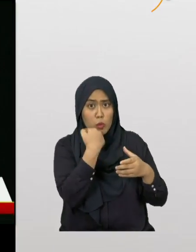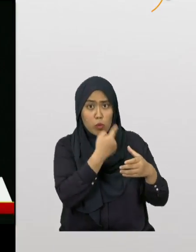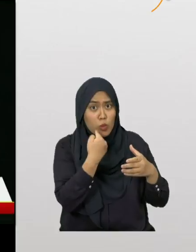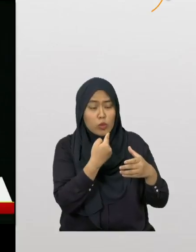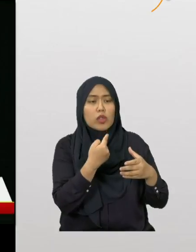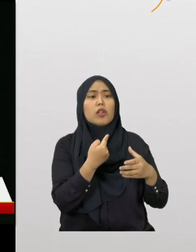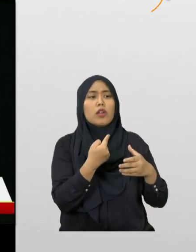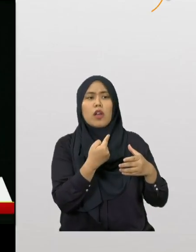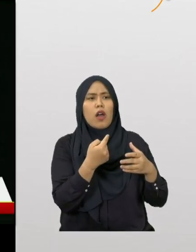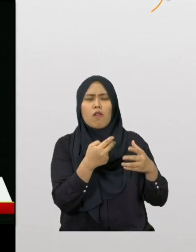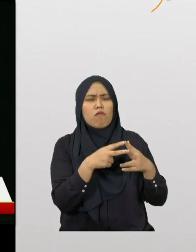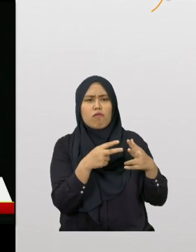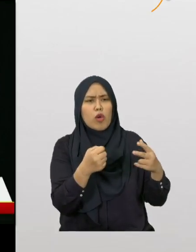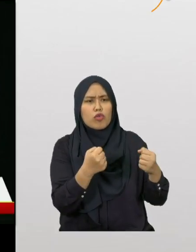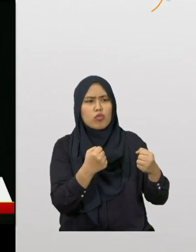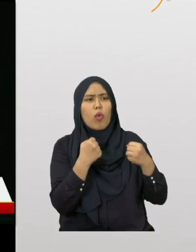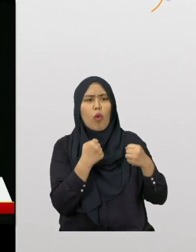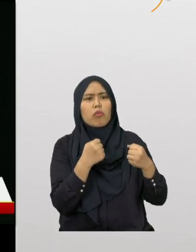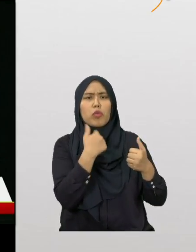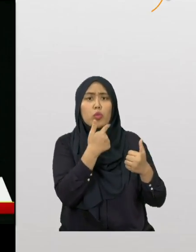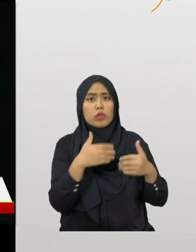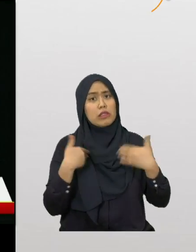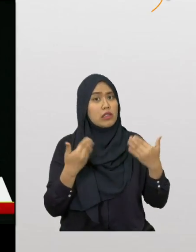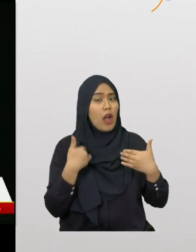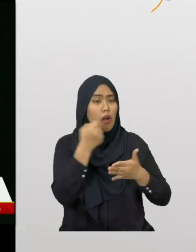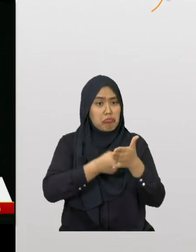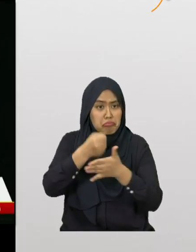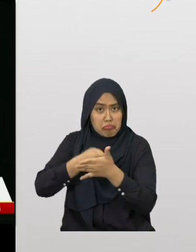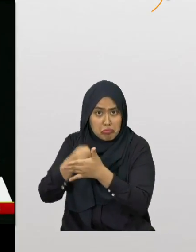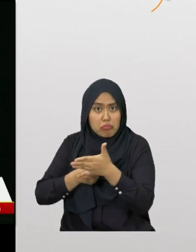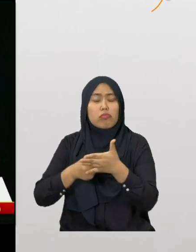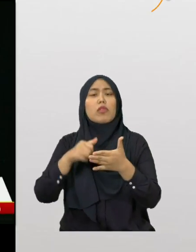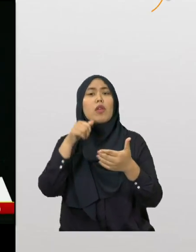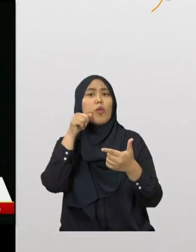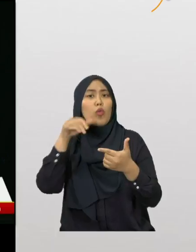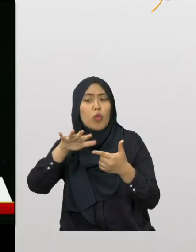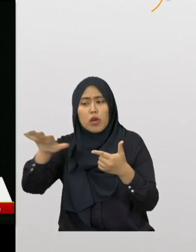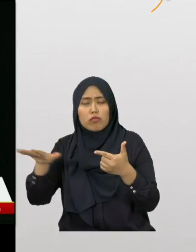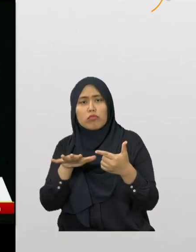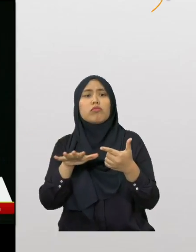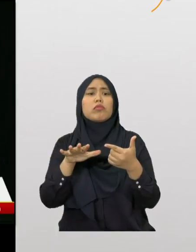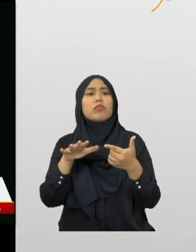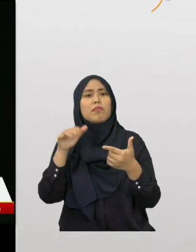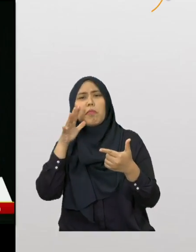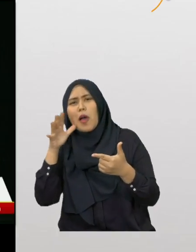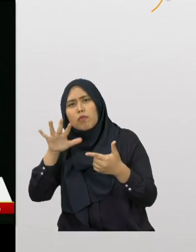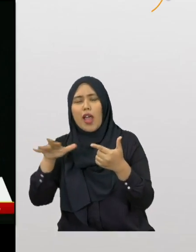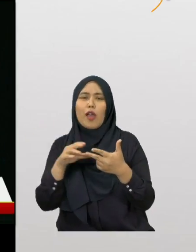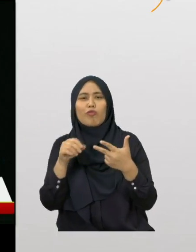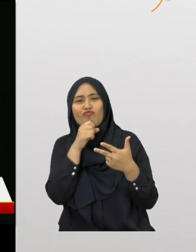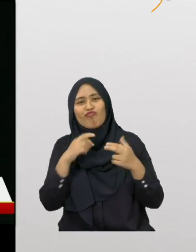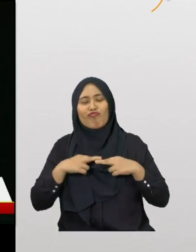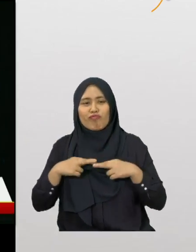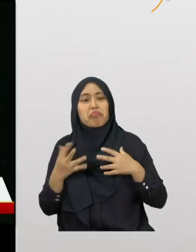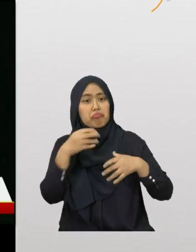bersemangat. Ada aktivis muda, kaum ibu, dan juga pesara.